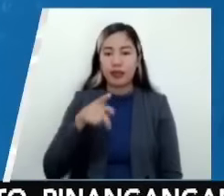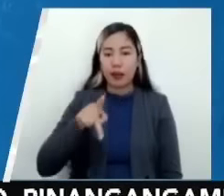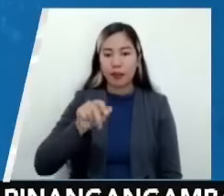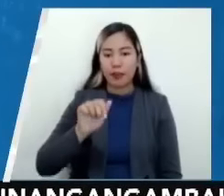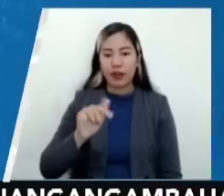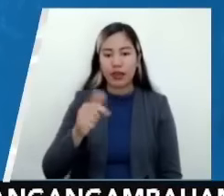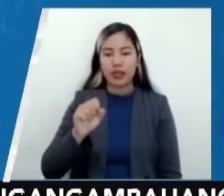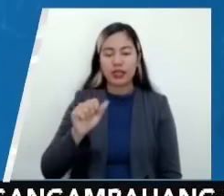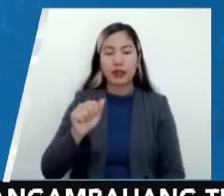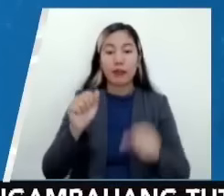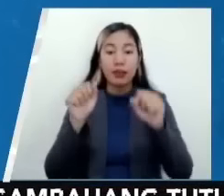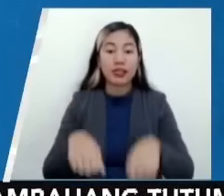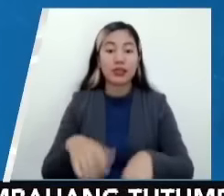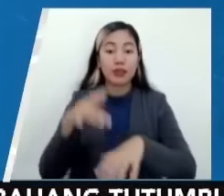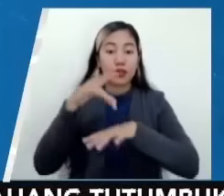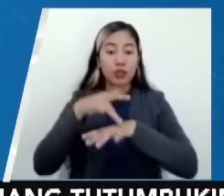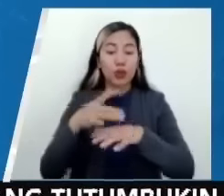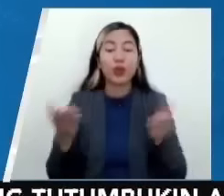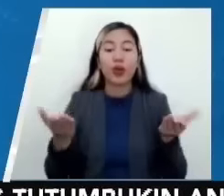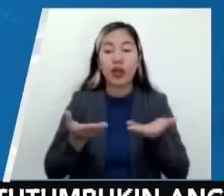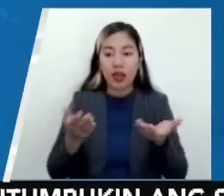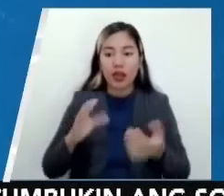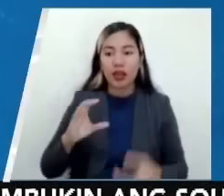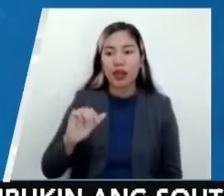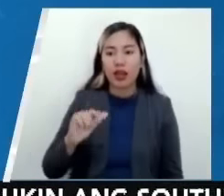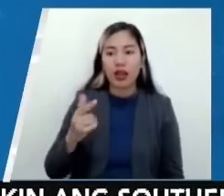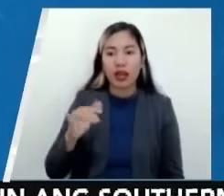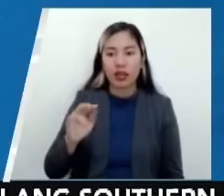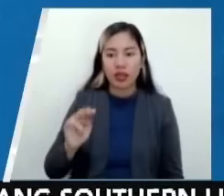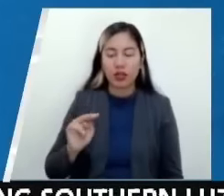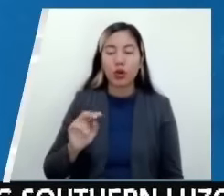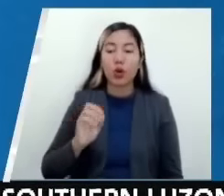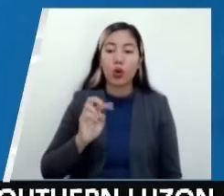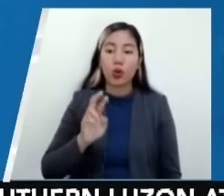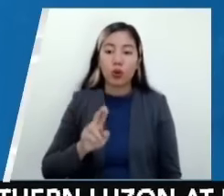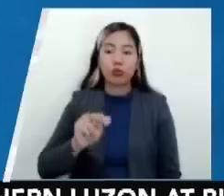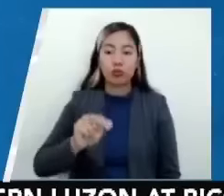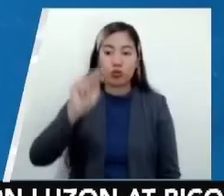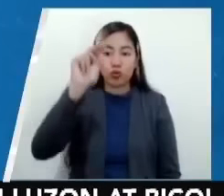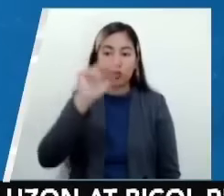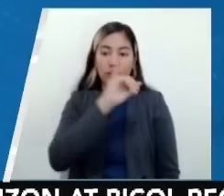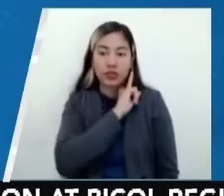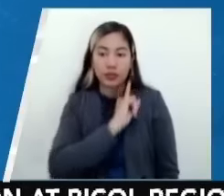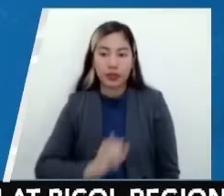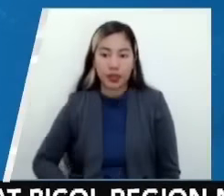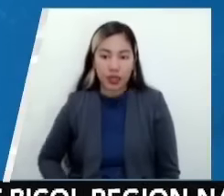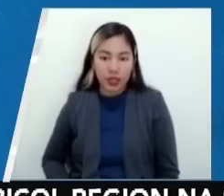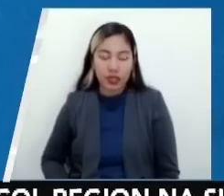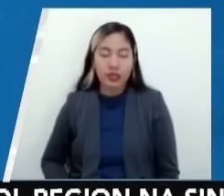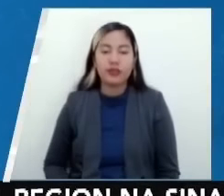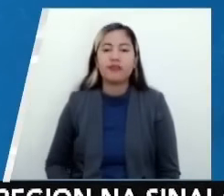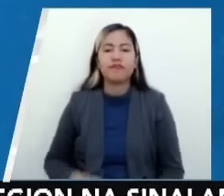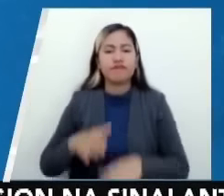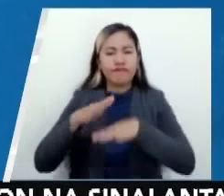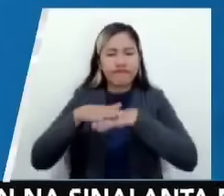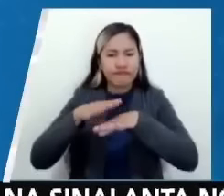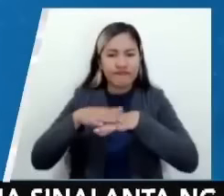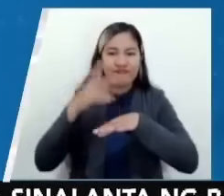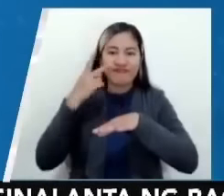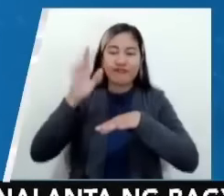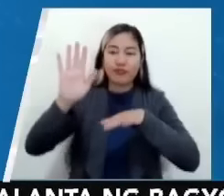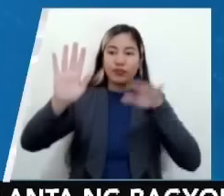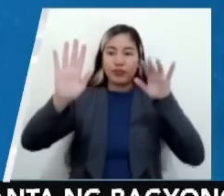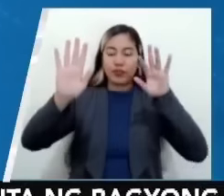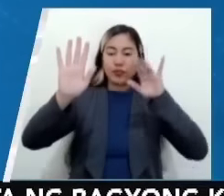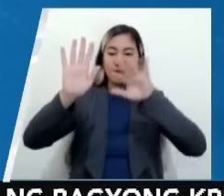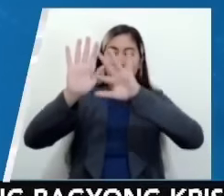ang Cagayan o kaya Northern Isabela. Paalala lamang po sa mga direktang daraanan ng mata ng bagyo, mararanasan